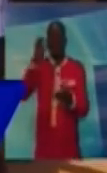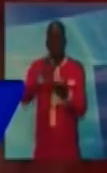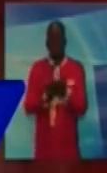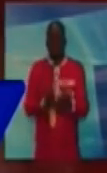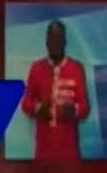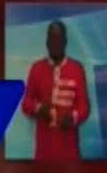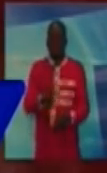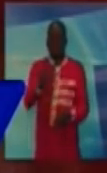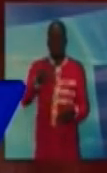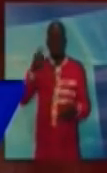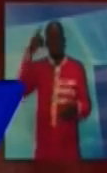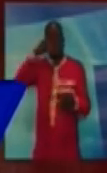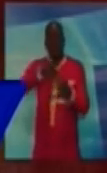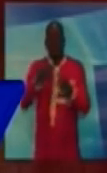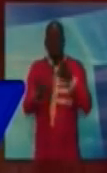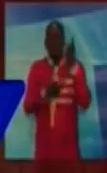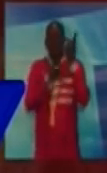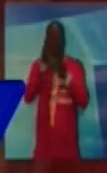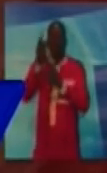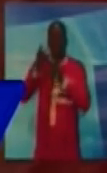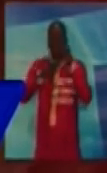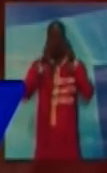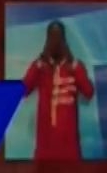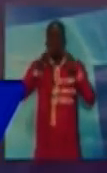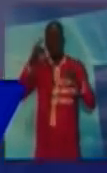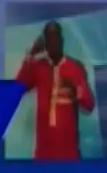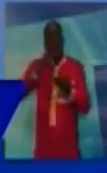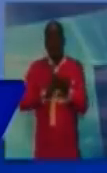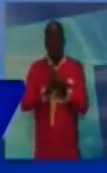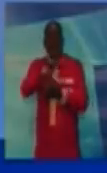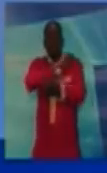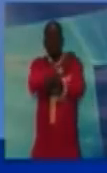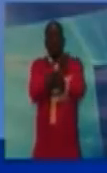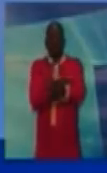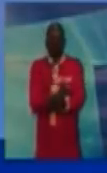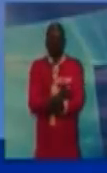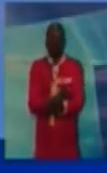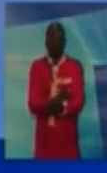de ruban et une visite des stands par les autorités.